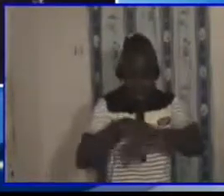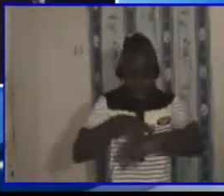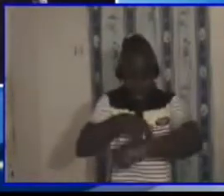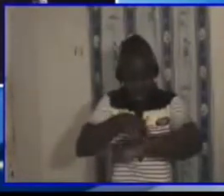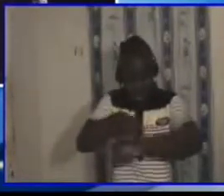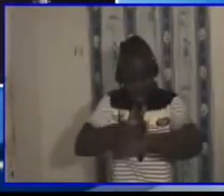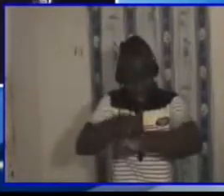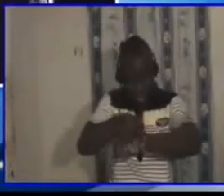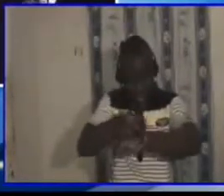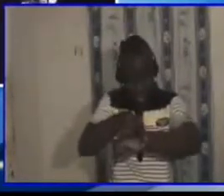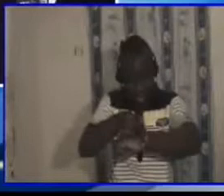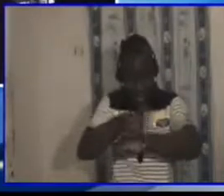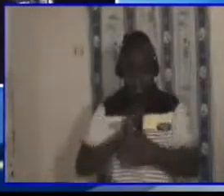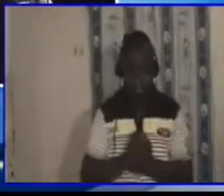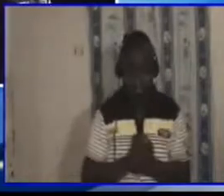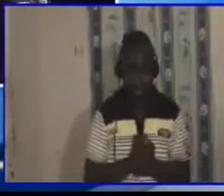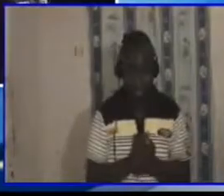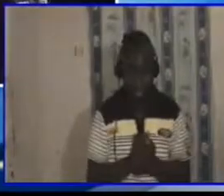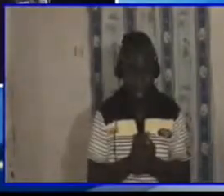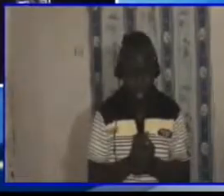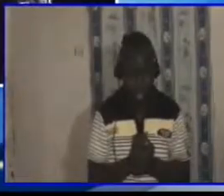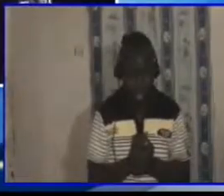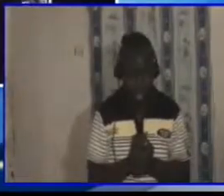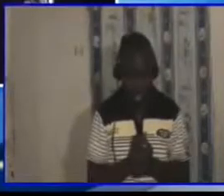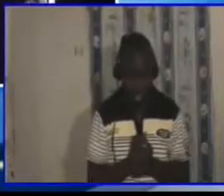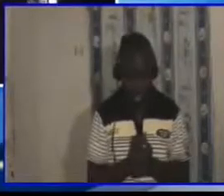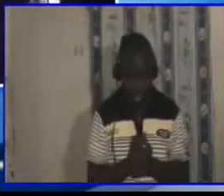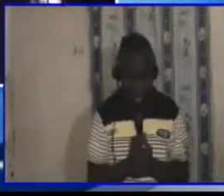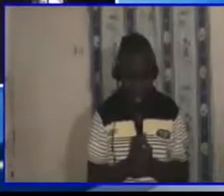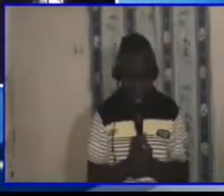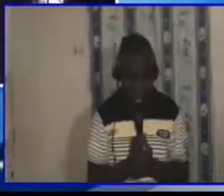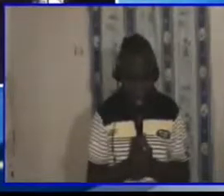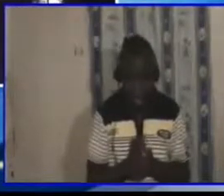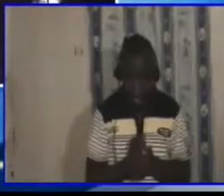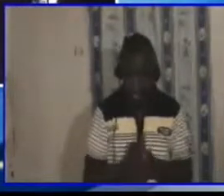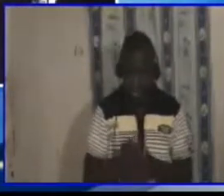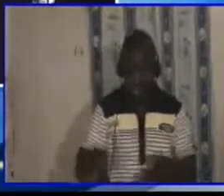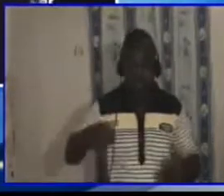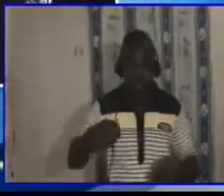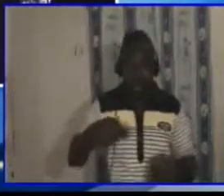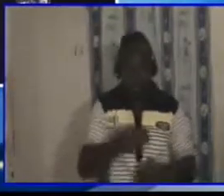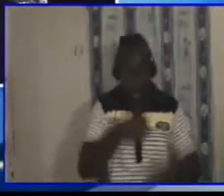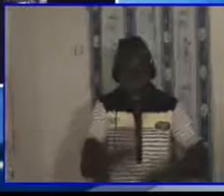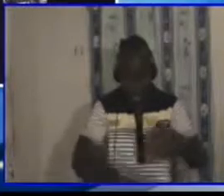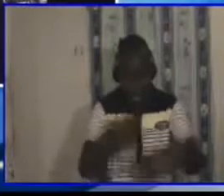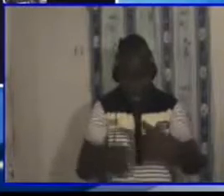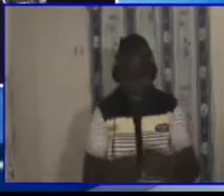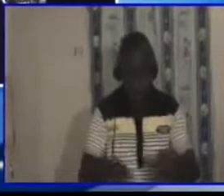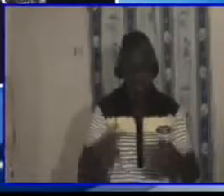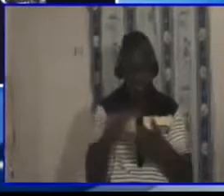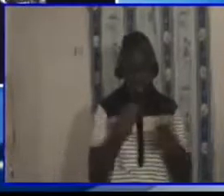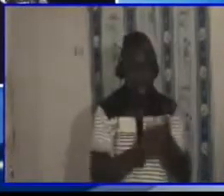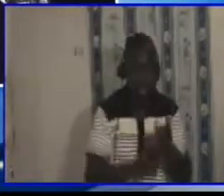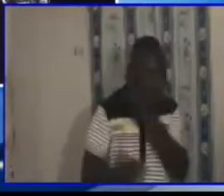loro erano di un solo cuore e di una sola anima era il